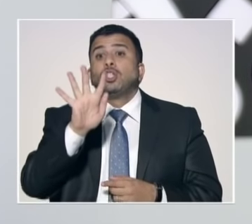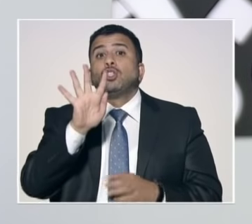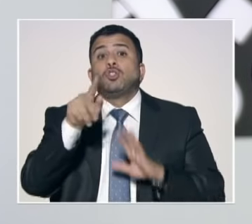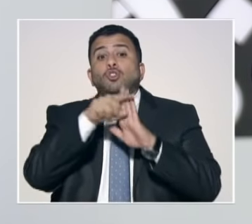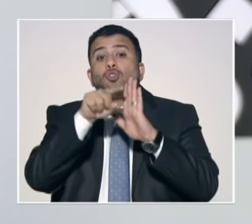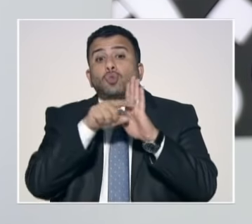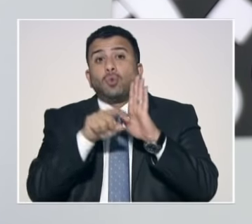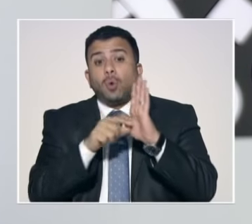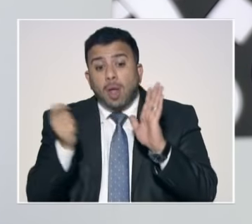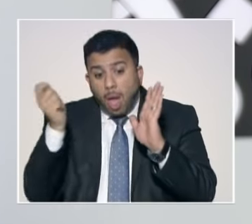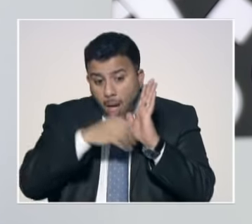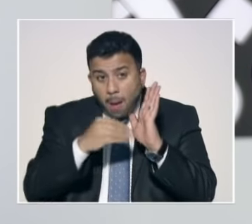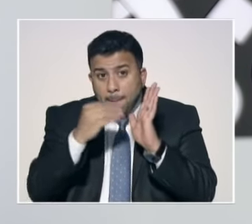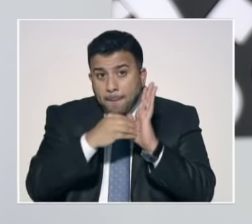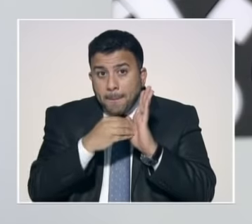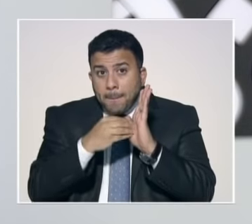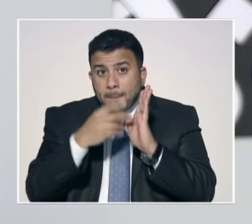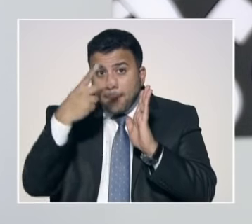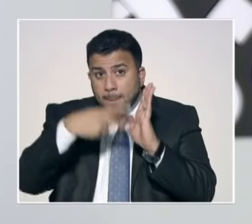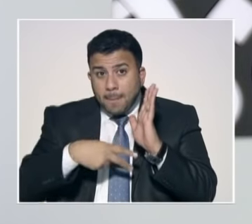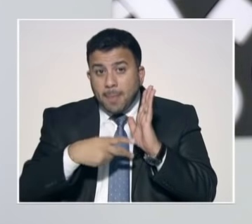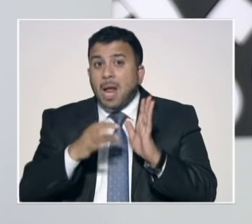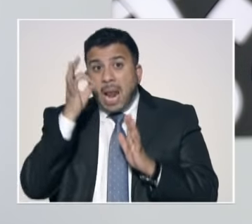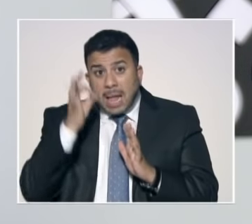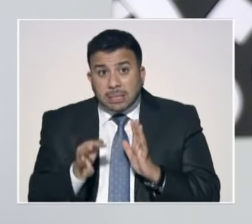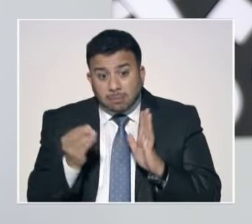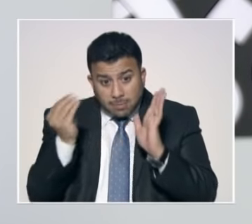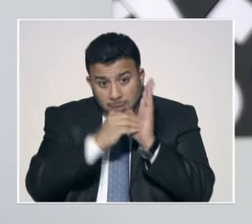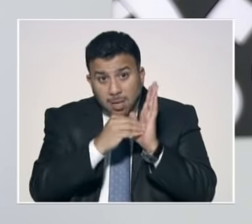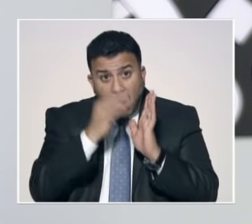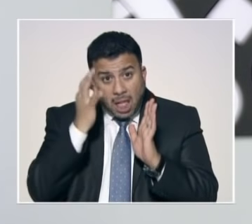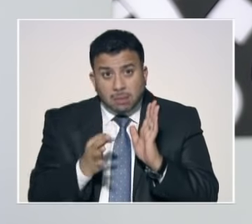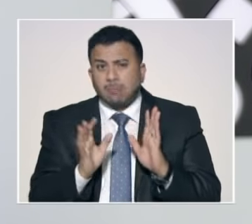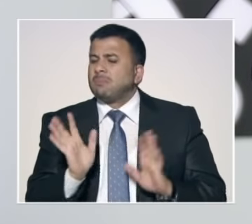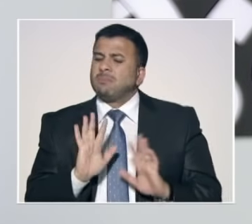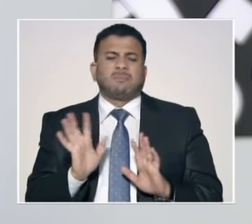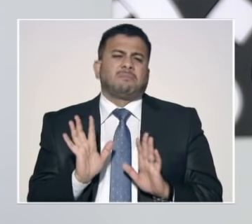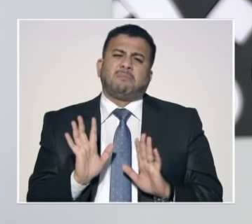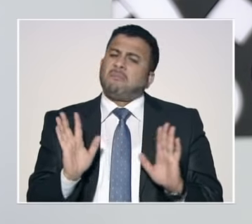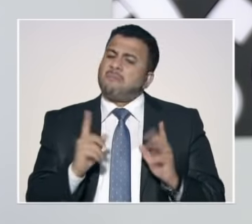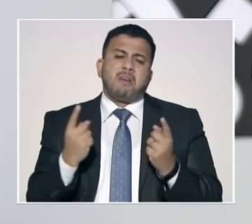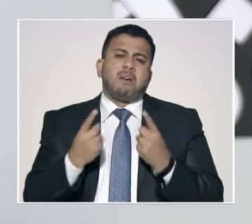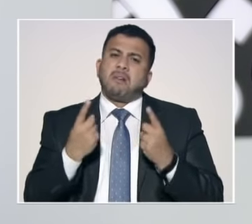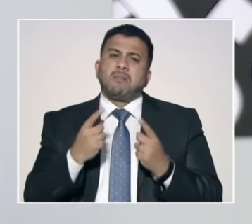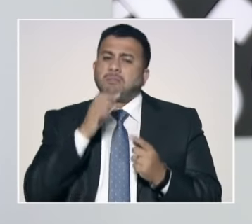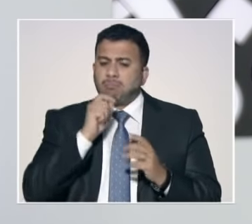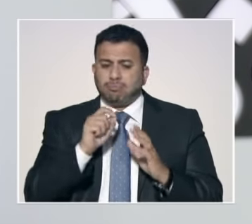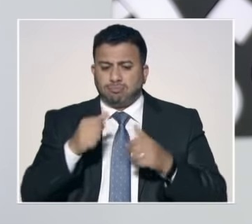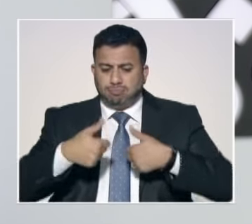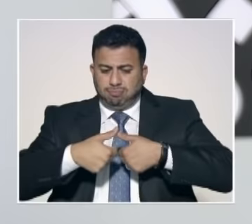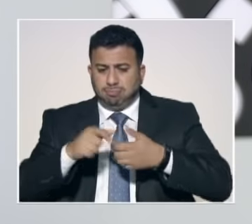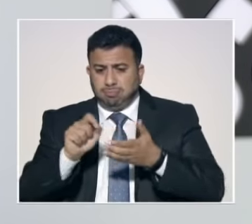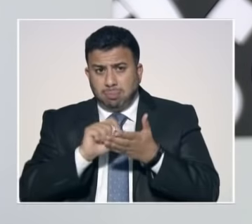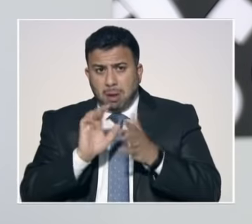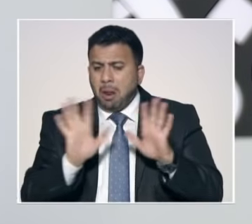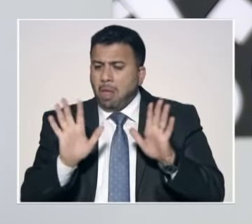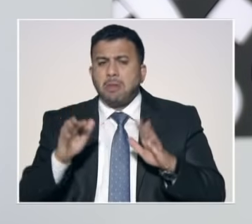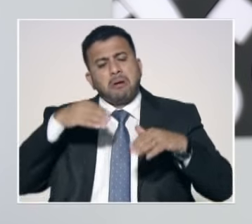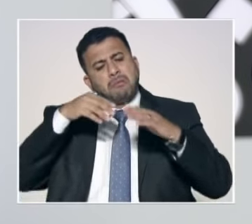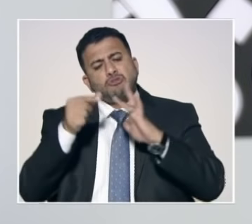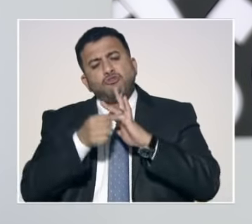في العقد مثل ما ذكرتي أنت، مو بشرط. فإذا تم كتب الكتاب دخل عليها في نفس